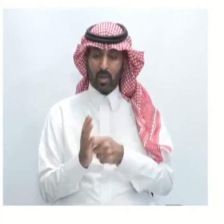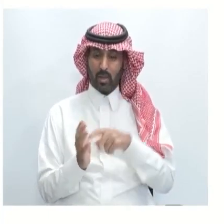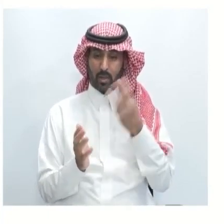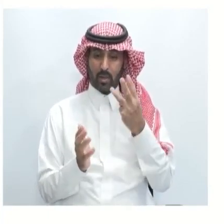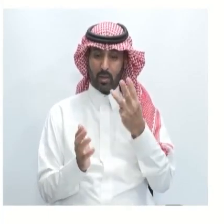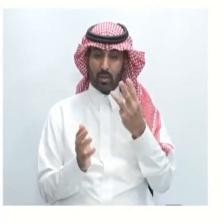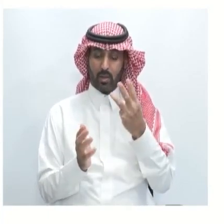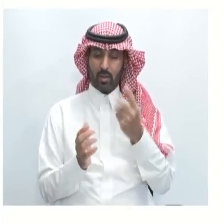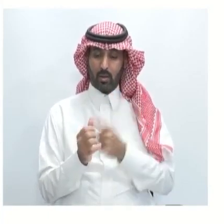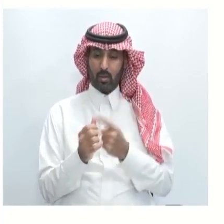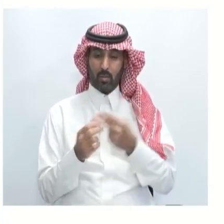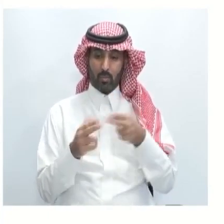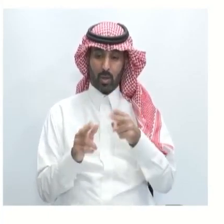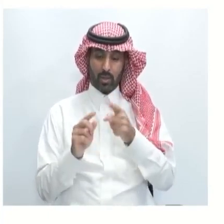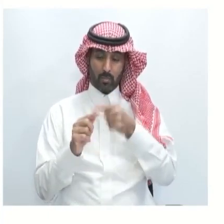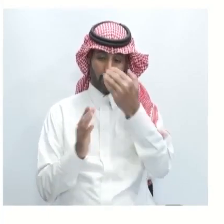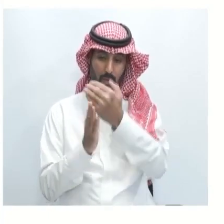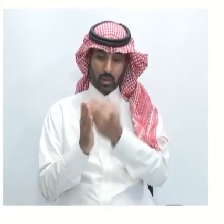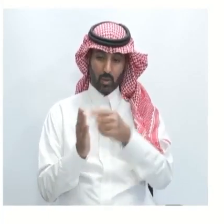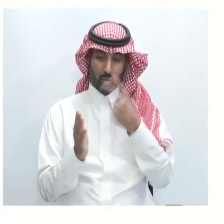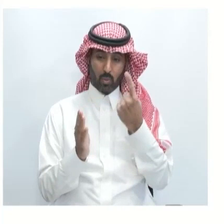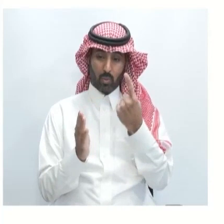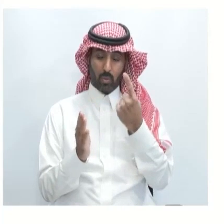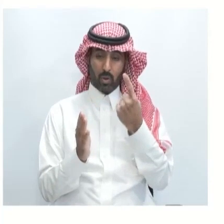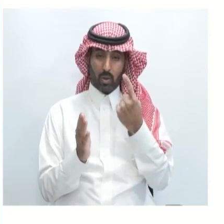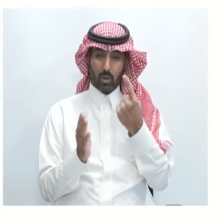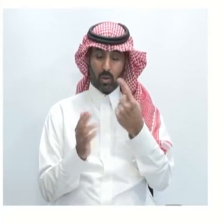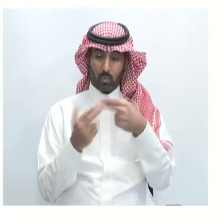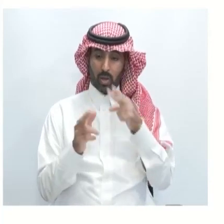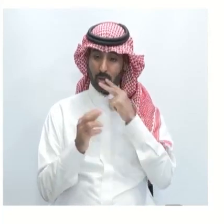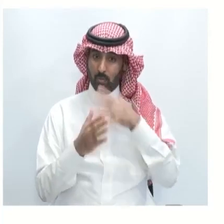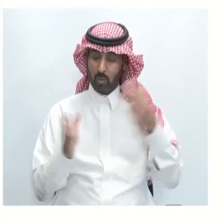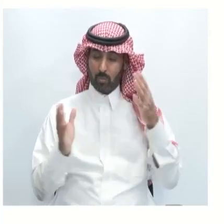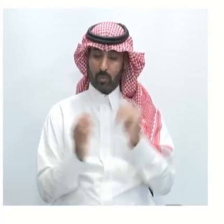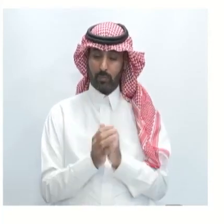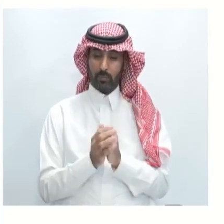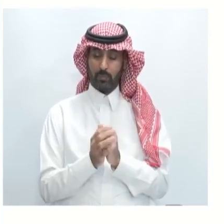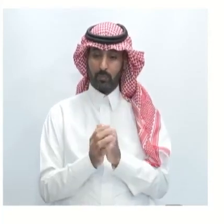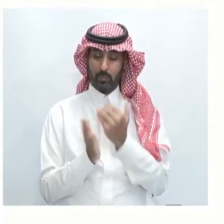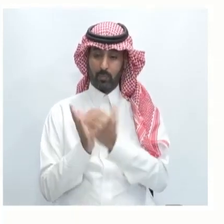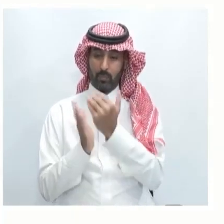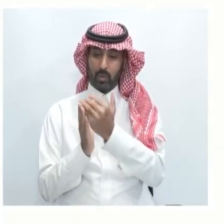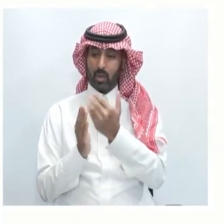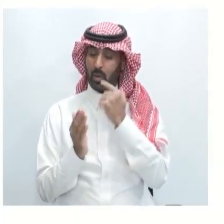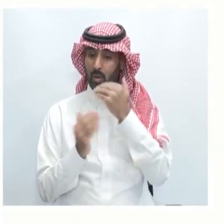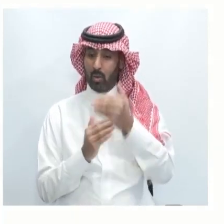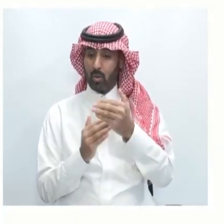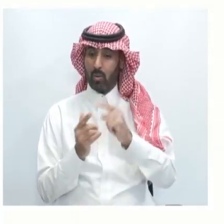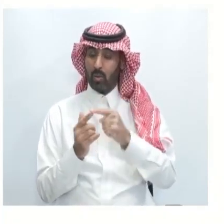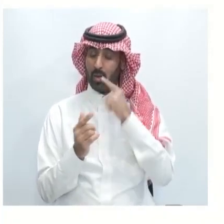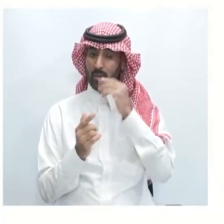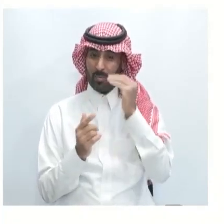ثلاث مقدمتان تسمى الاولى مقدمه كبرى والثانيه مقدمه